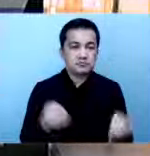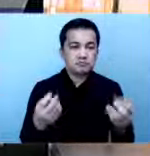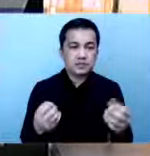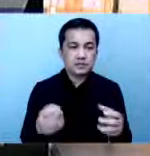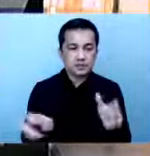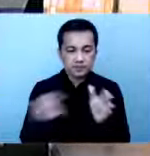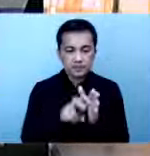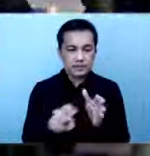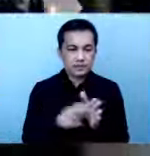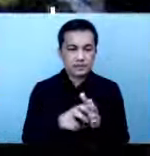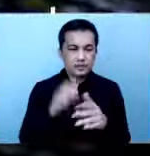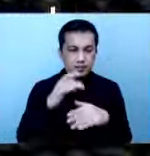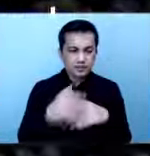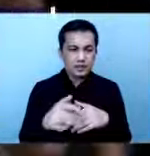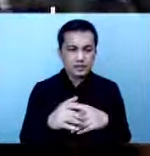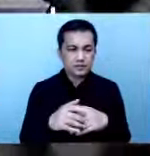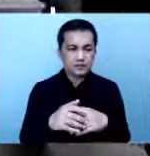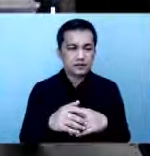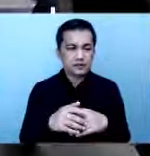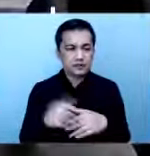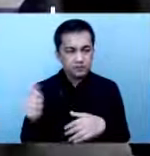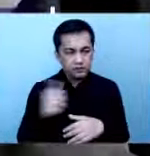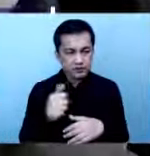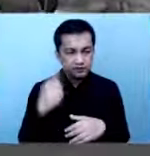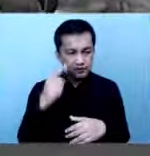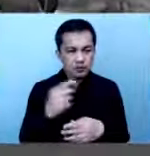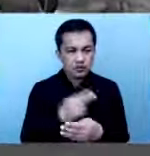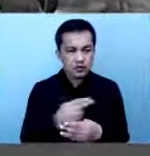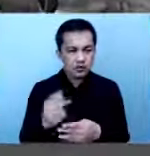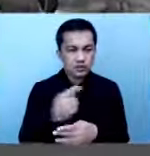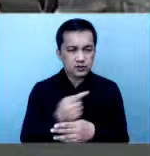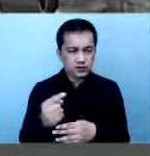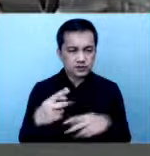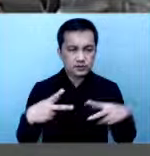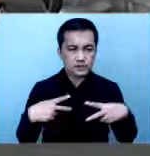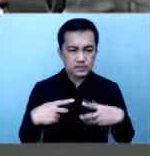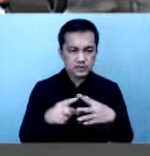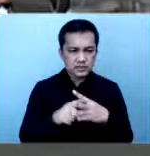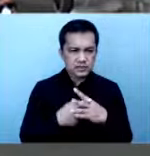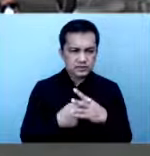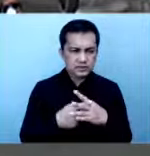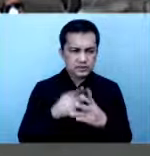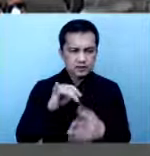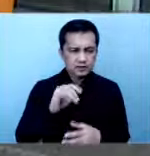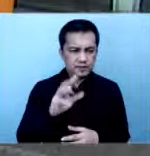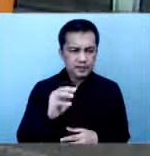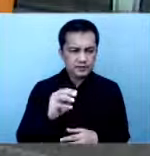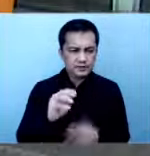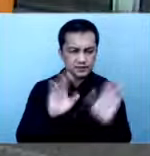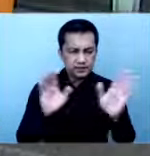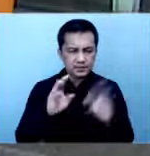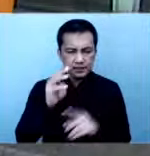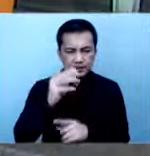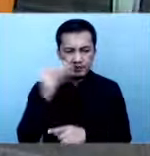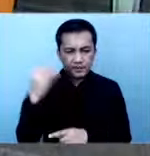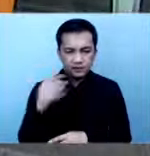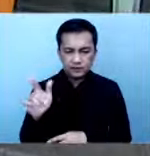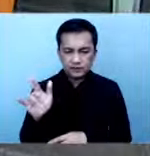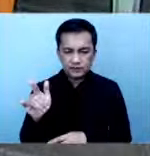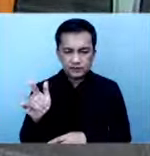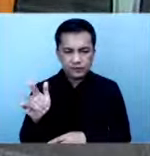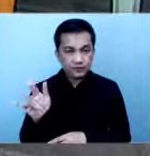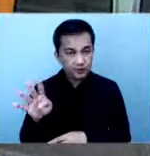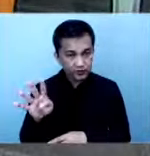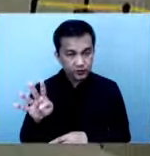ang maagang bumiyahe para sa kanilang Holy Week vacation. Simula sa Palm Sunday sa March 24 hanggang sa Easter Sunday sa